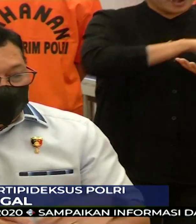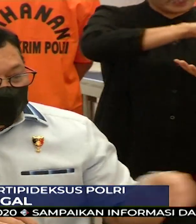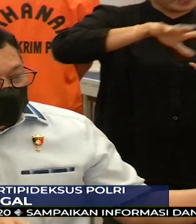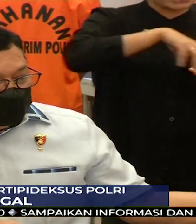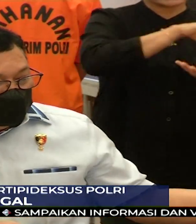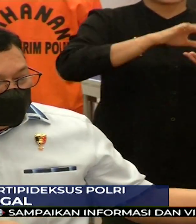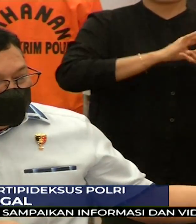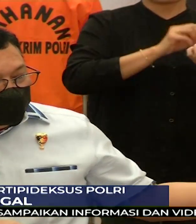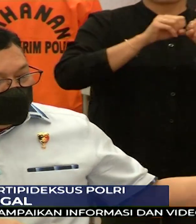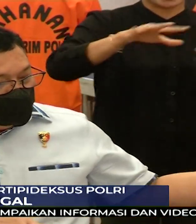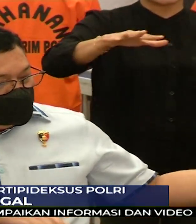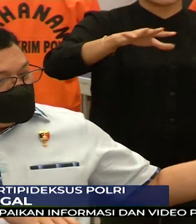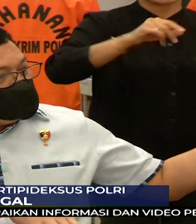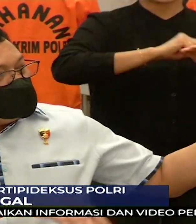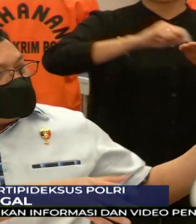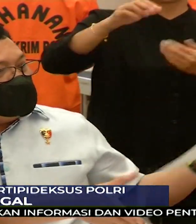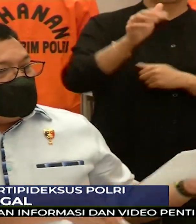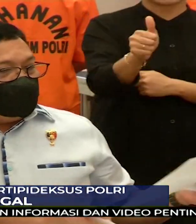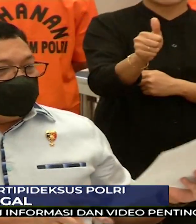baik. Contohnya adalah